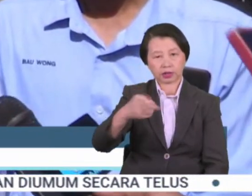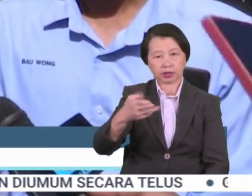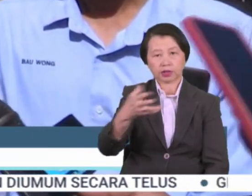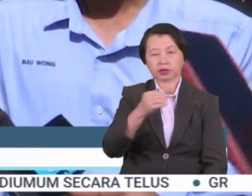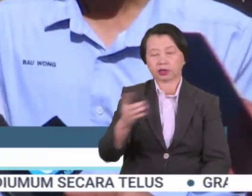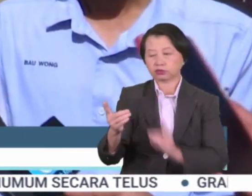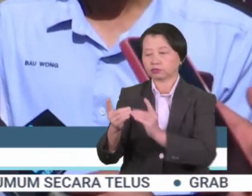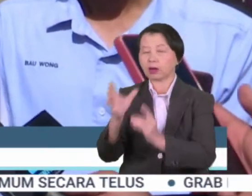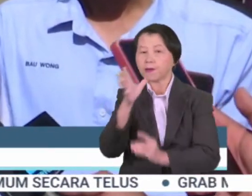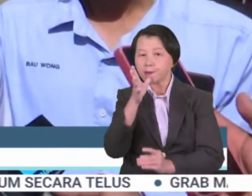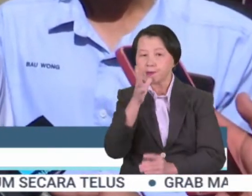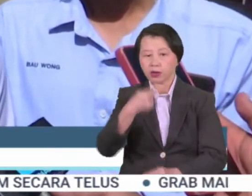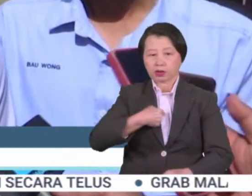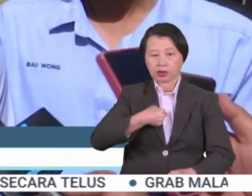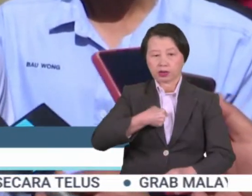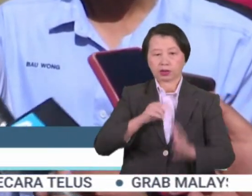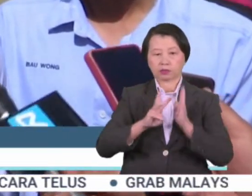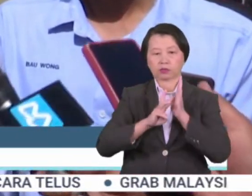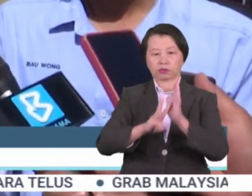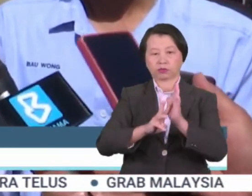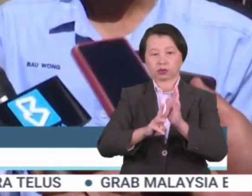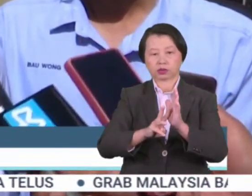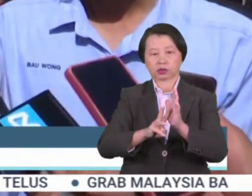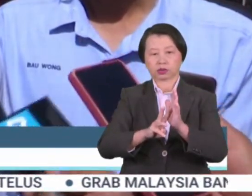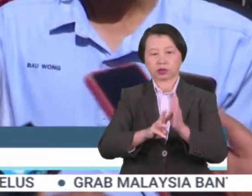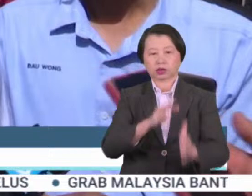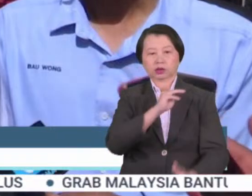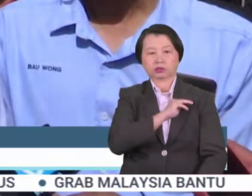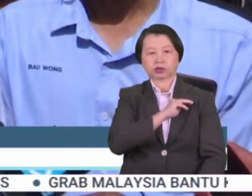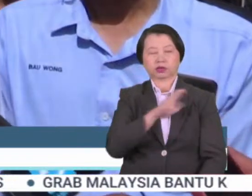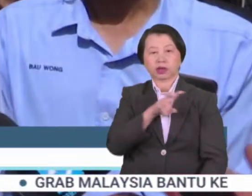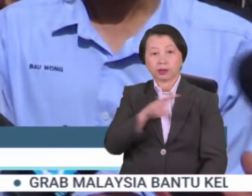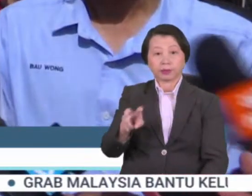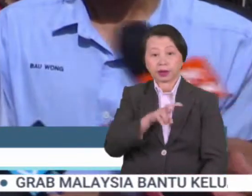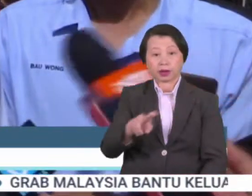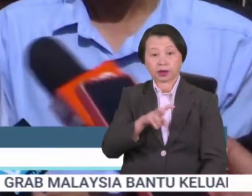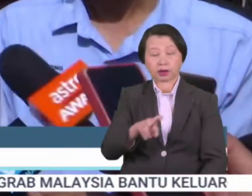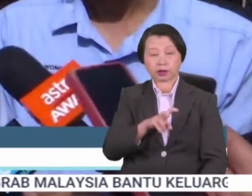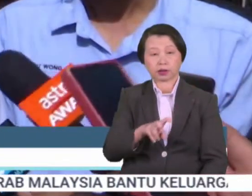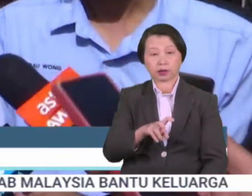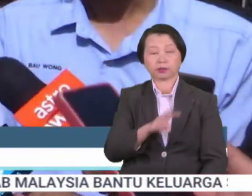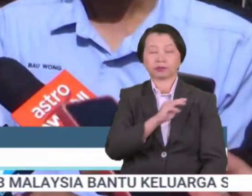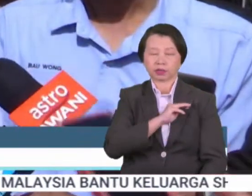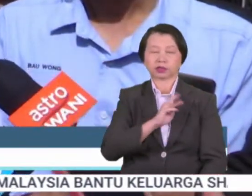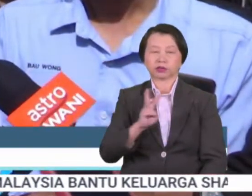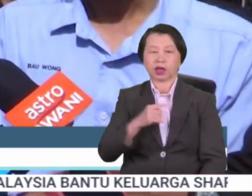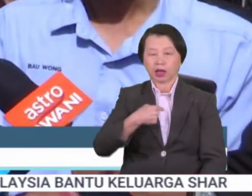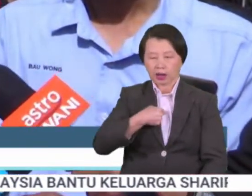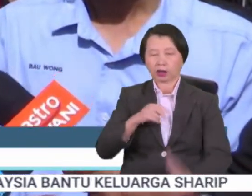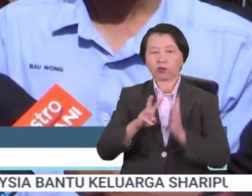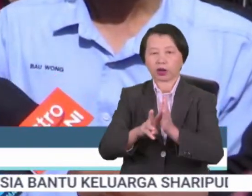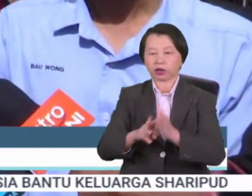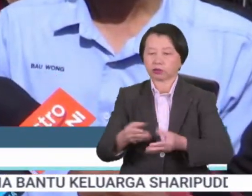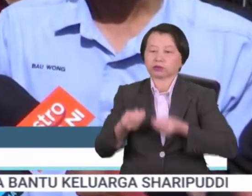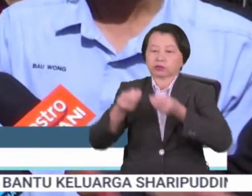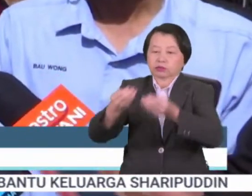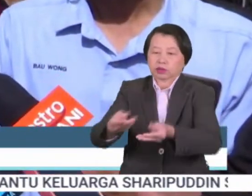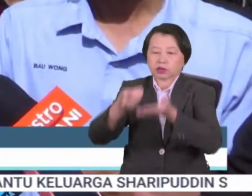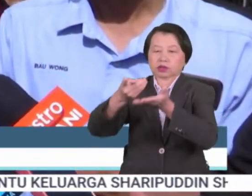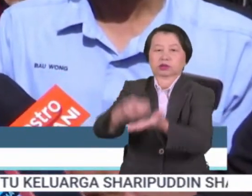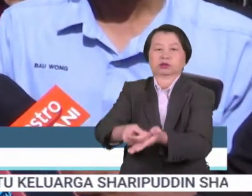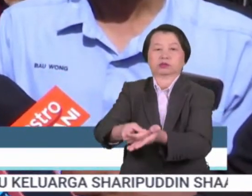ibunya saya mewakili menteri pengangkutan saudara Anthony l juga telah menyampaikan satu